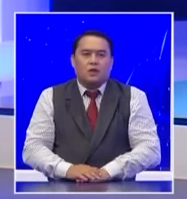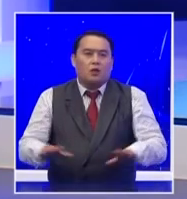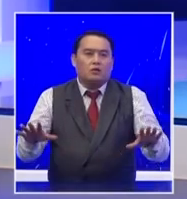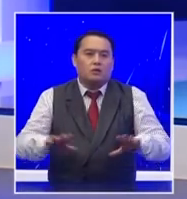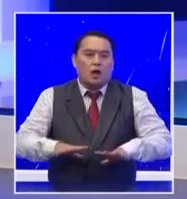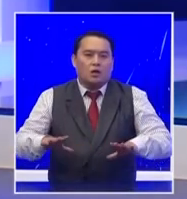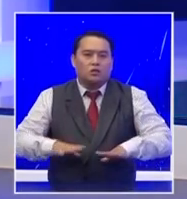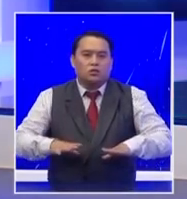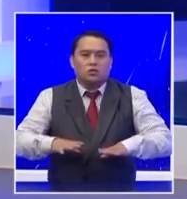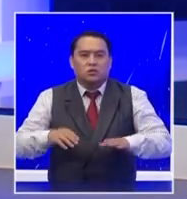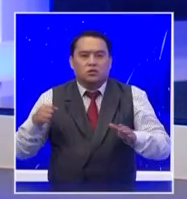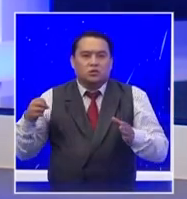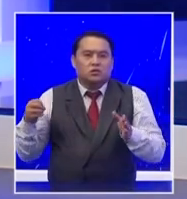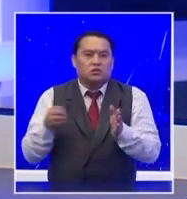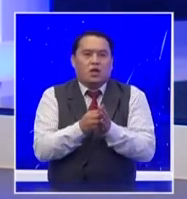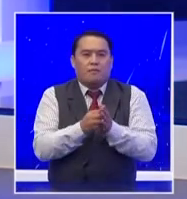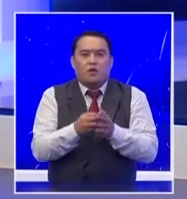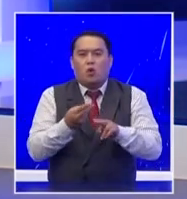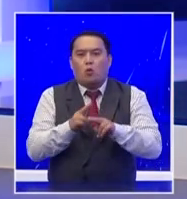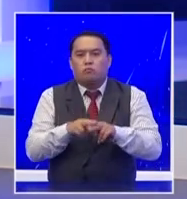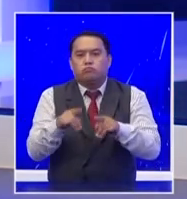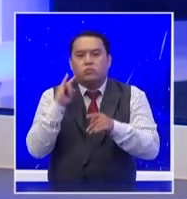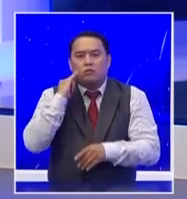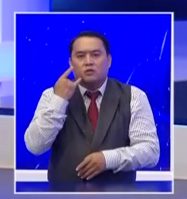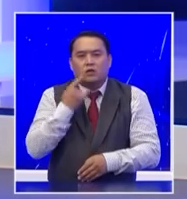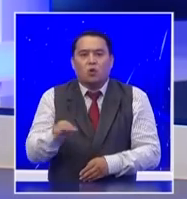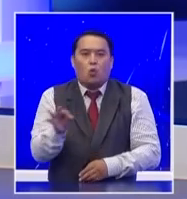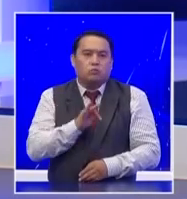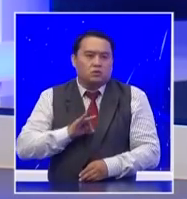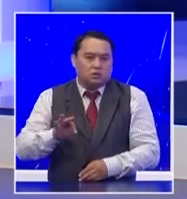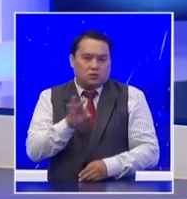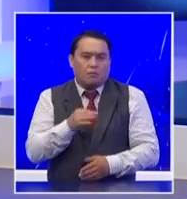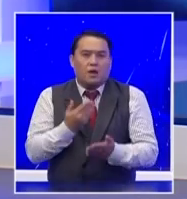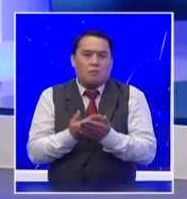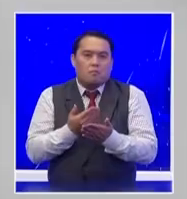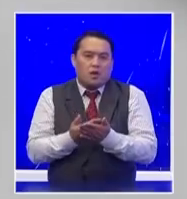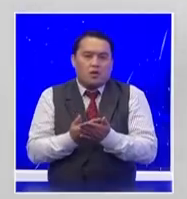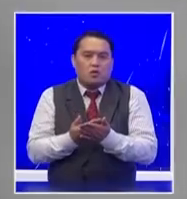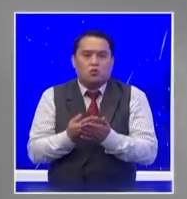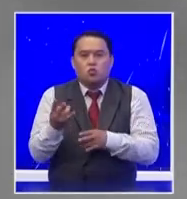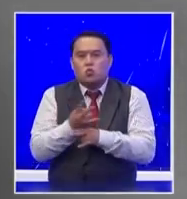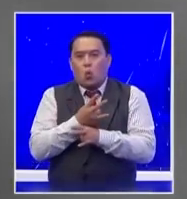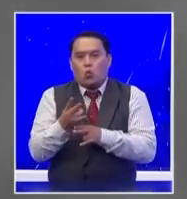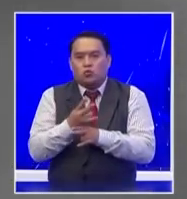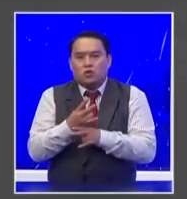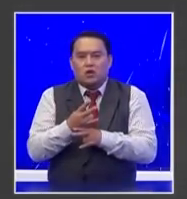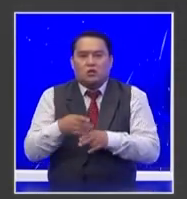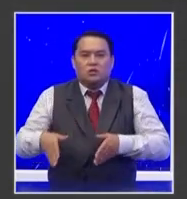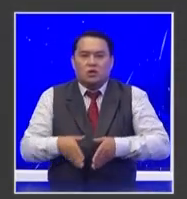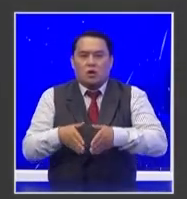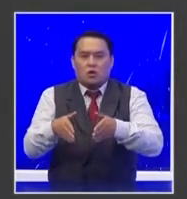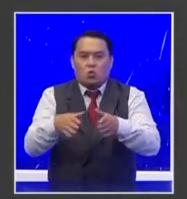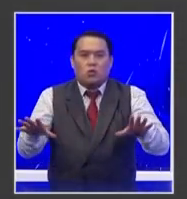Табун лошадей сбили на трассе в Павлодарской области, передает корреспондент Нур Кезет. Примерно в 1:30 ночи на дорогу выбежал